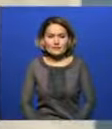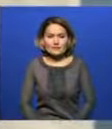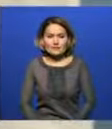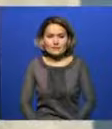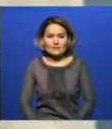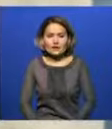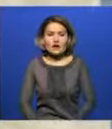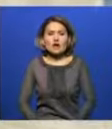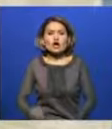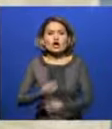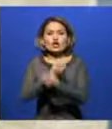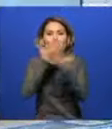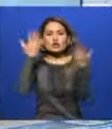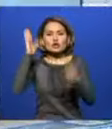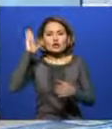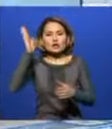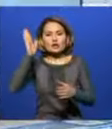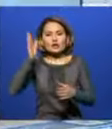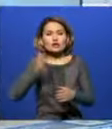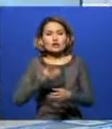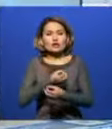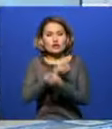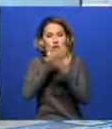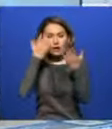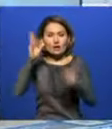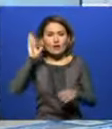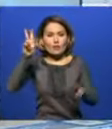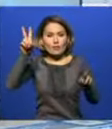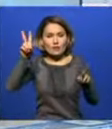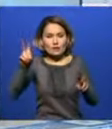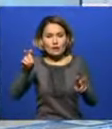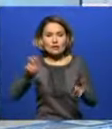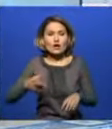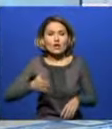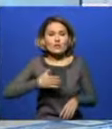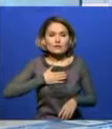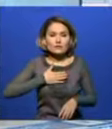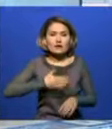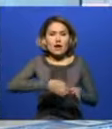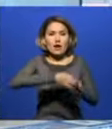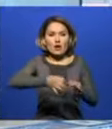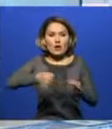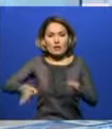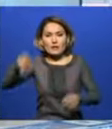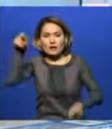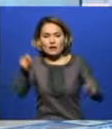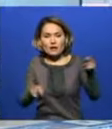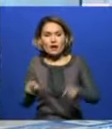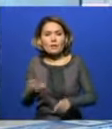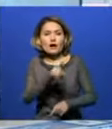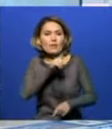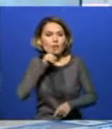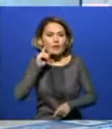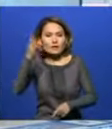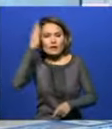Осы жарқын болашақтың арқасында небір шет ауылдардан және қалалардан, облыстардан келген өнерлі балалар осы